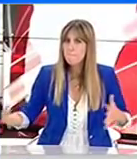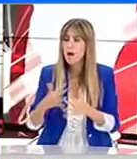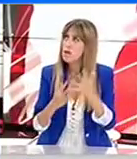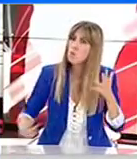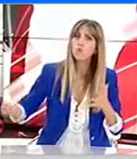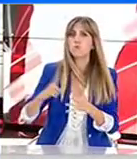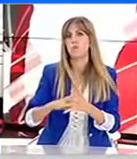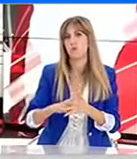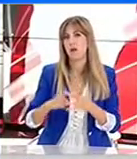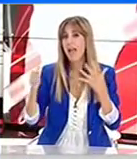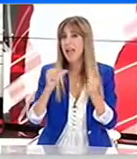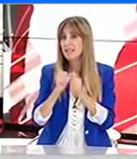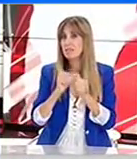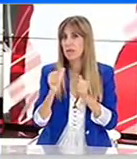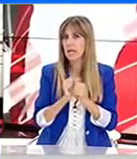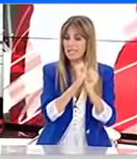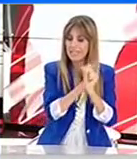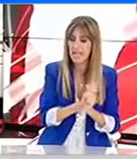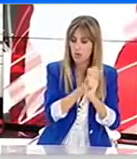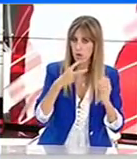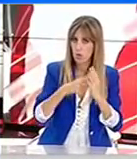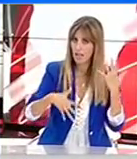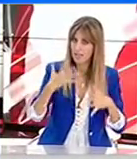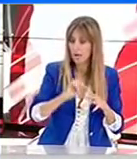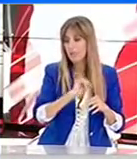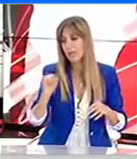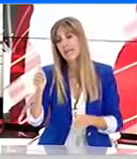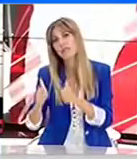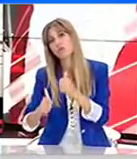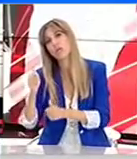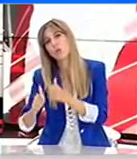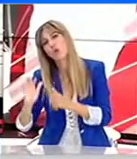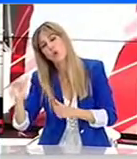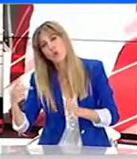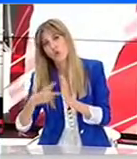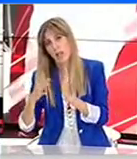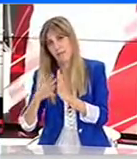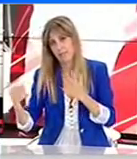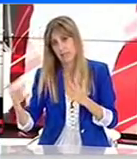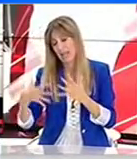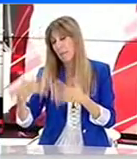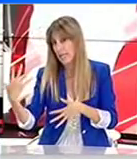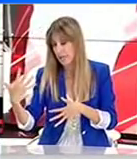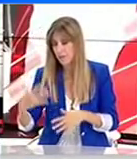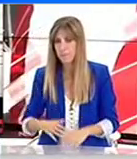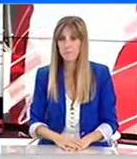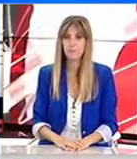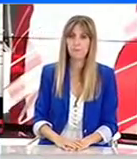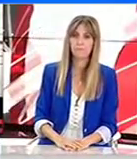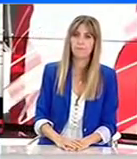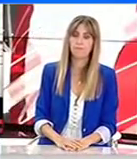Δεν θα σχολιάσω όμως αυτό. Θα σας απαντήσω επί της ουσίας για τον αγροτικό κόσμο και για την πολιτική μας στον αγροτικό